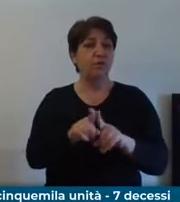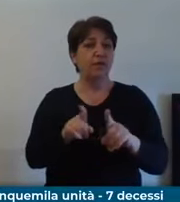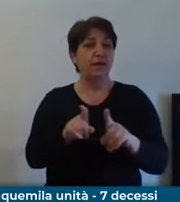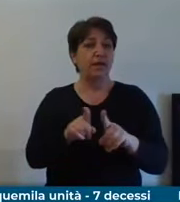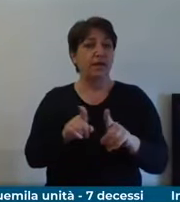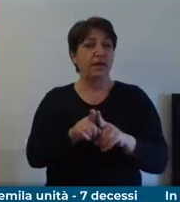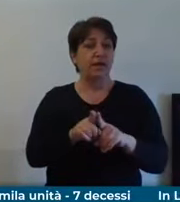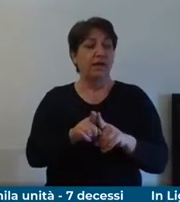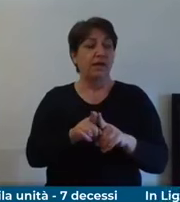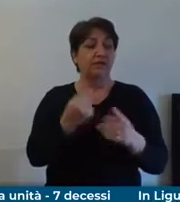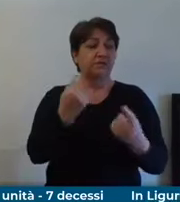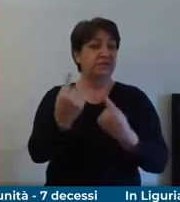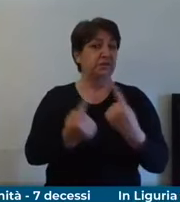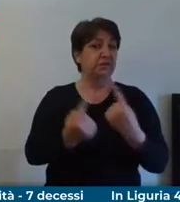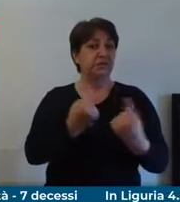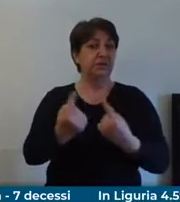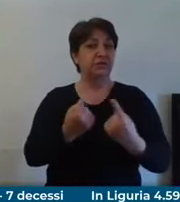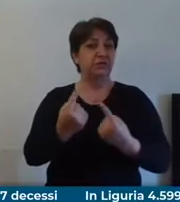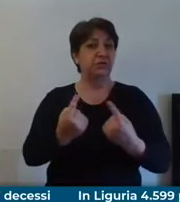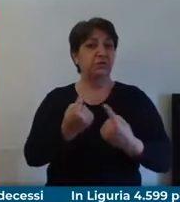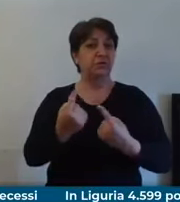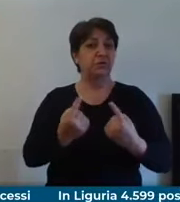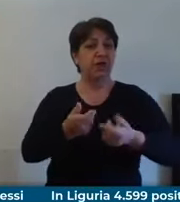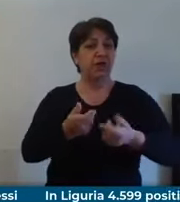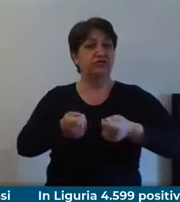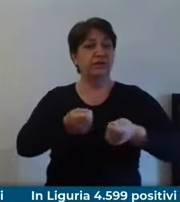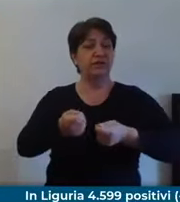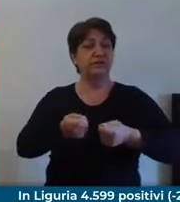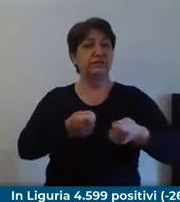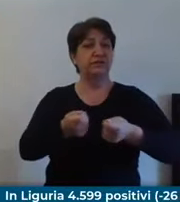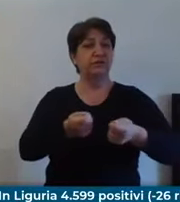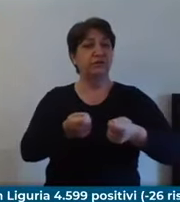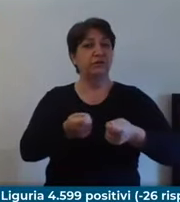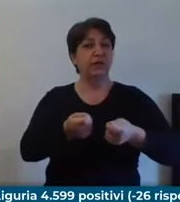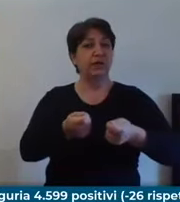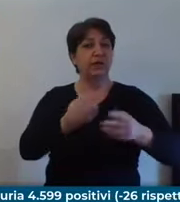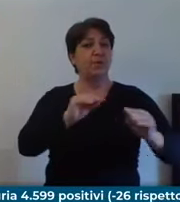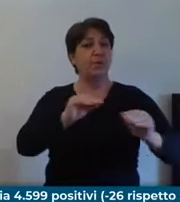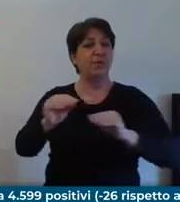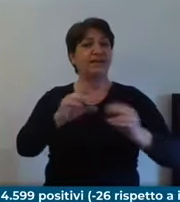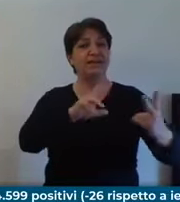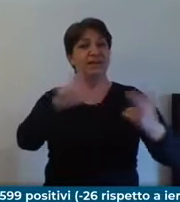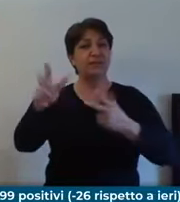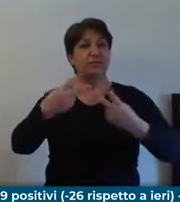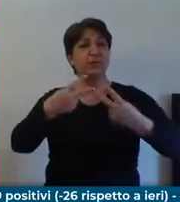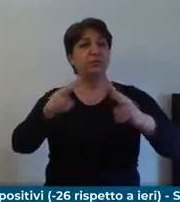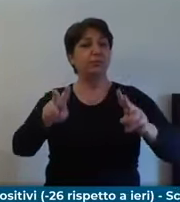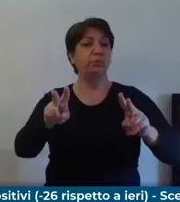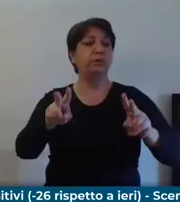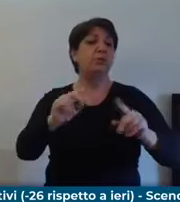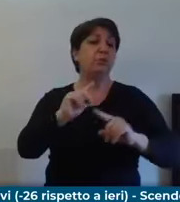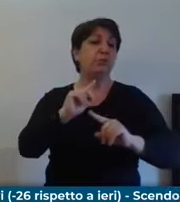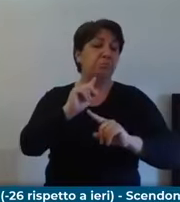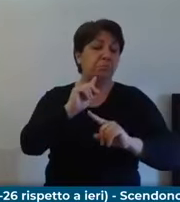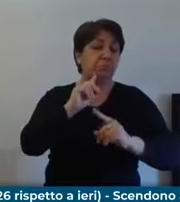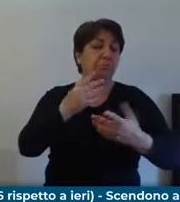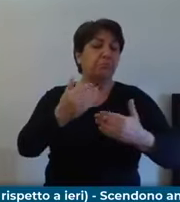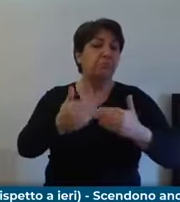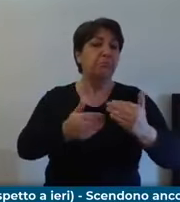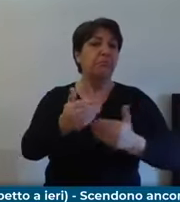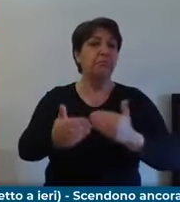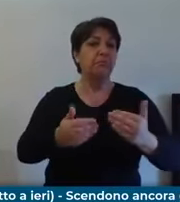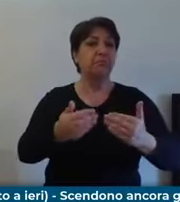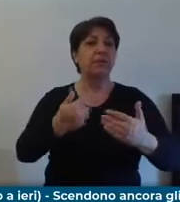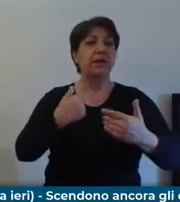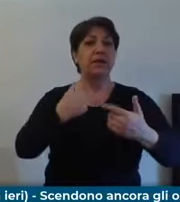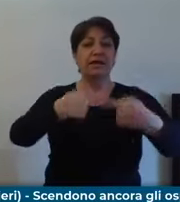di comfort per quanto riguarda la gestione della mobilità in città. La settimana prossima ci aspettiamo un'impennata e quindi la gestiremo esattamente